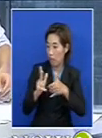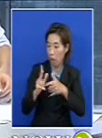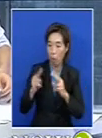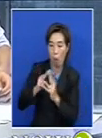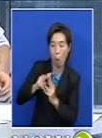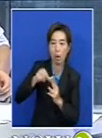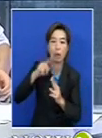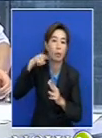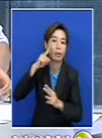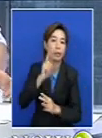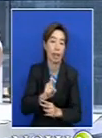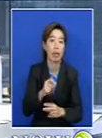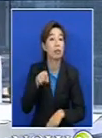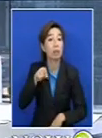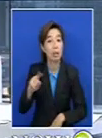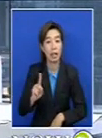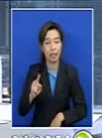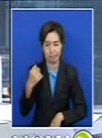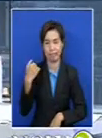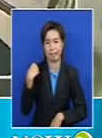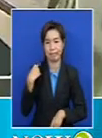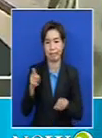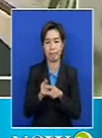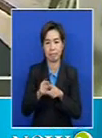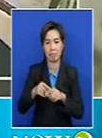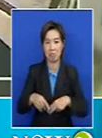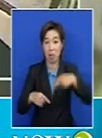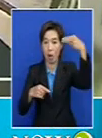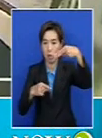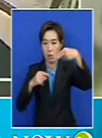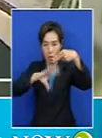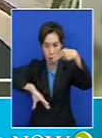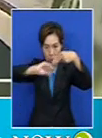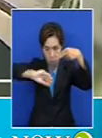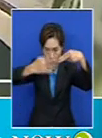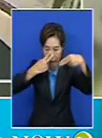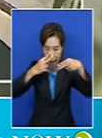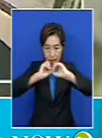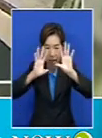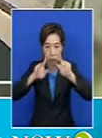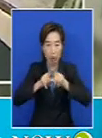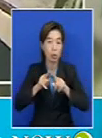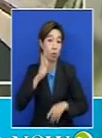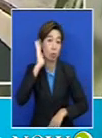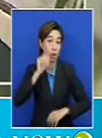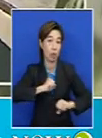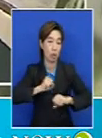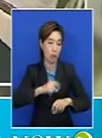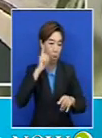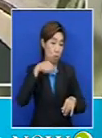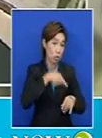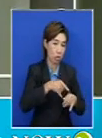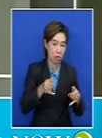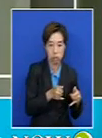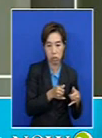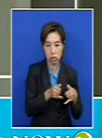ย คือมันมีภาพจากกล้องวงจรปิดนะครับที่เห็นชัดเจนว่าตอนที่พาผู้หญิงเข้าไปเนี่ยนะฮะผู้หญิงมี